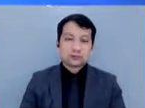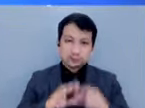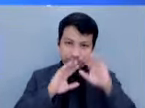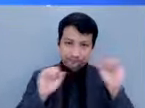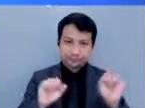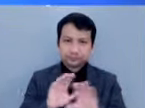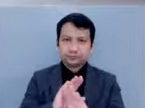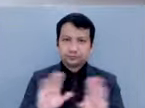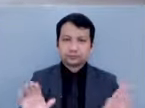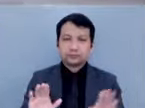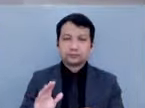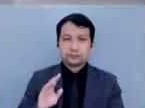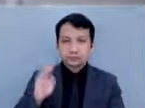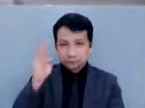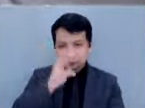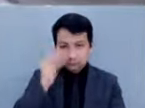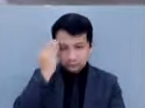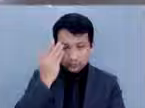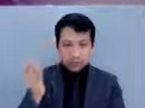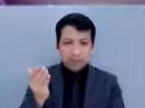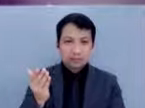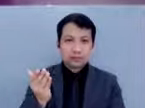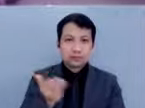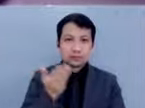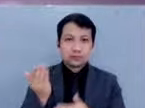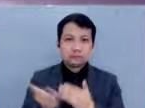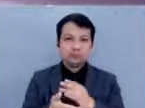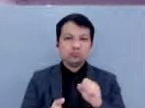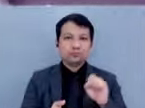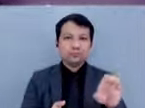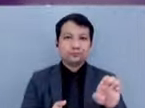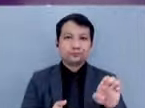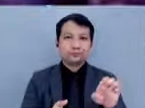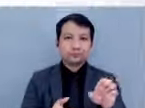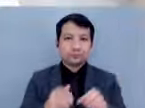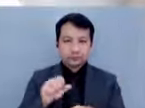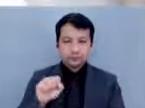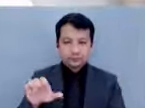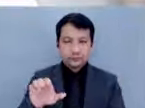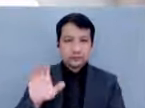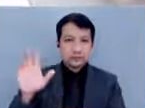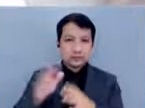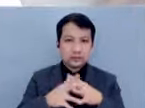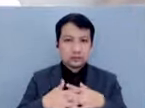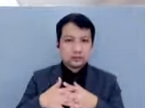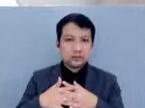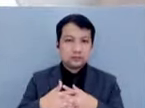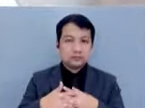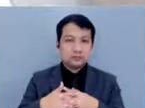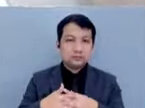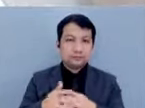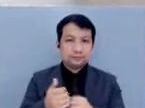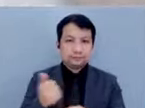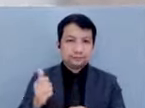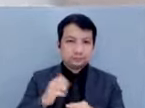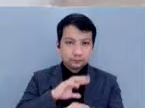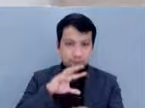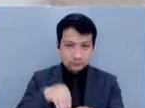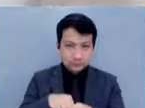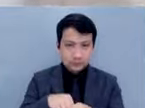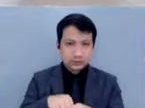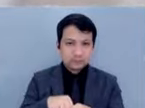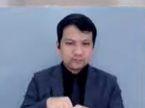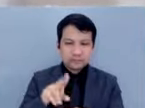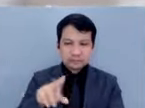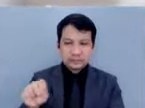dapat alalahanin ni Kibuloy ang nakabinbin niyang warrant at mga kaso sa Amerika. Now, as to the involvement of the United